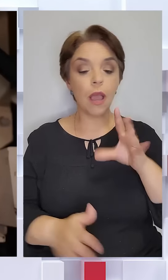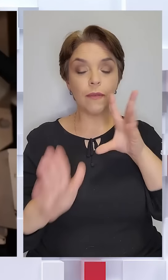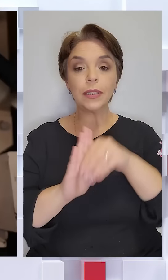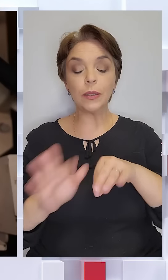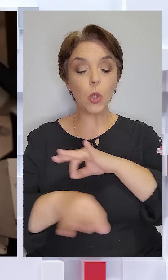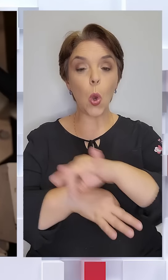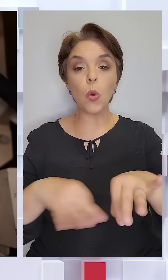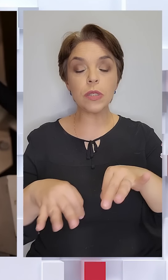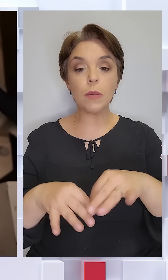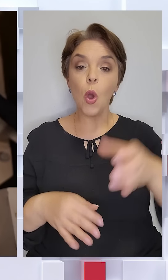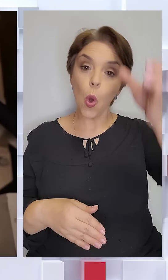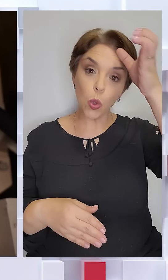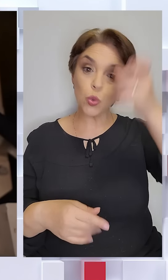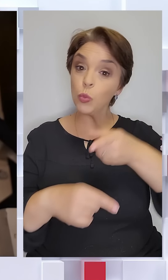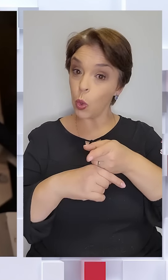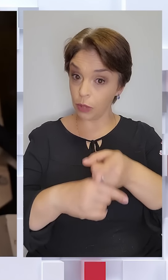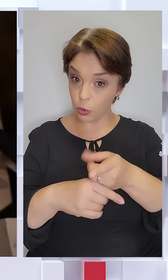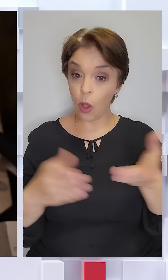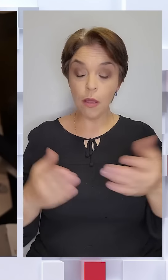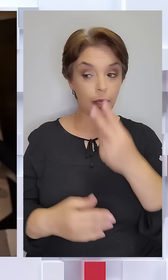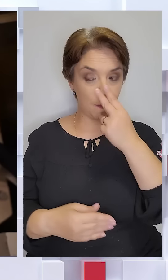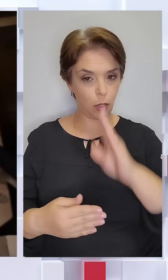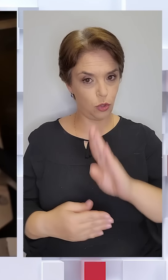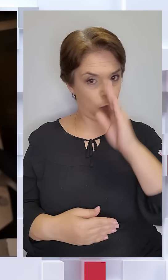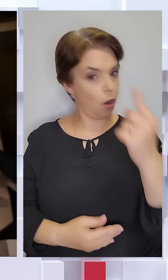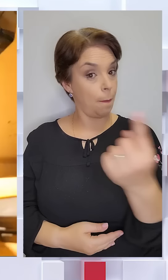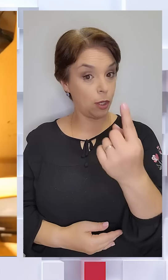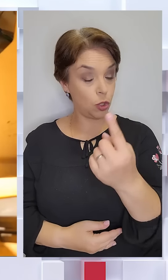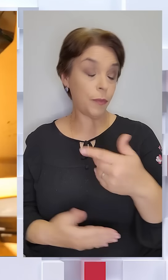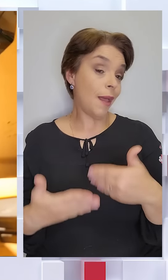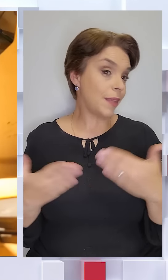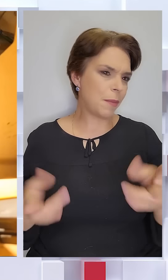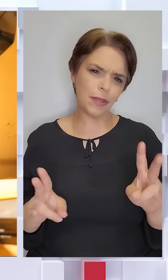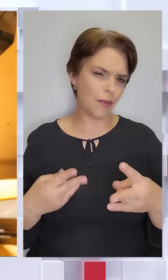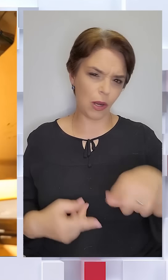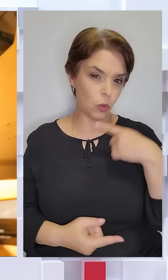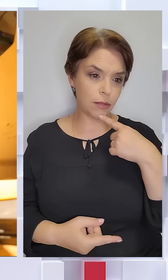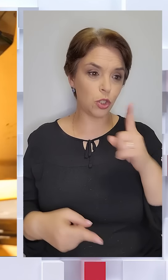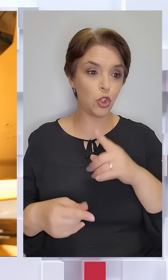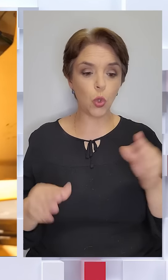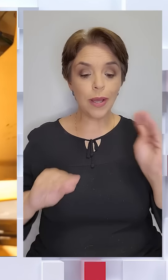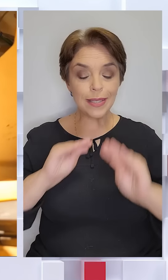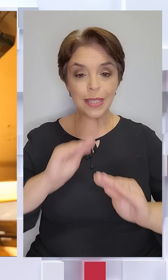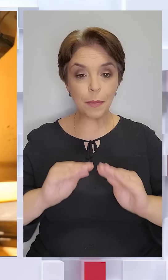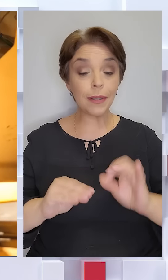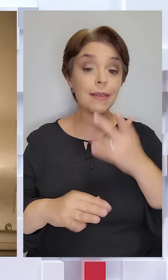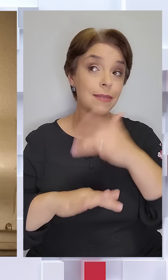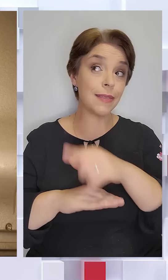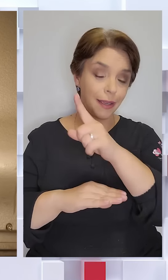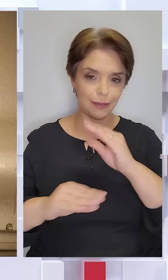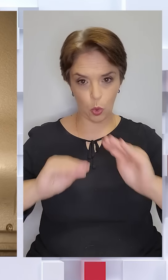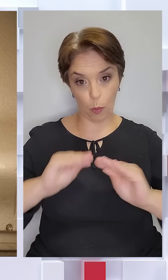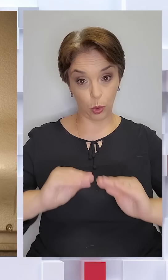втілити концепцію розумного танку, який бачить противника першим. Напевно, не варто казати, що зібрана вона із